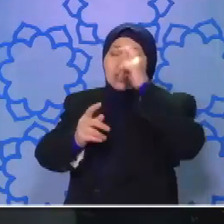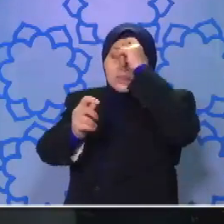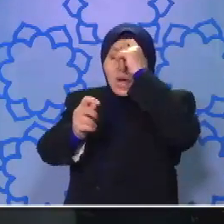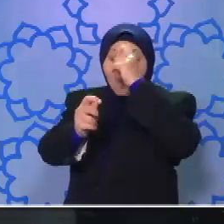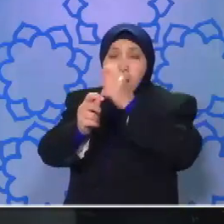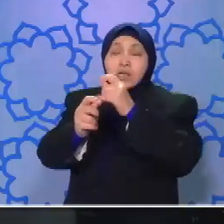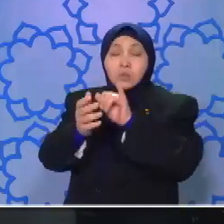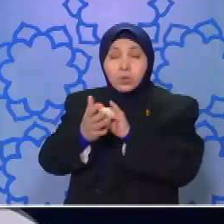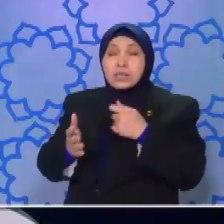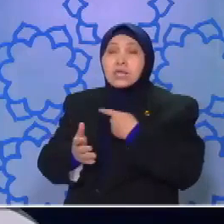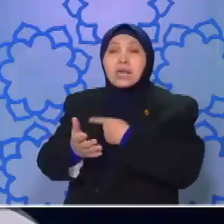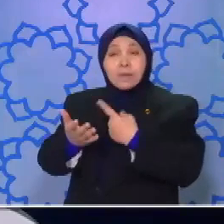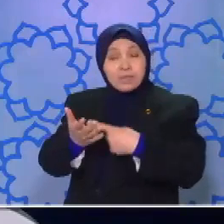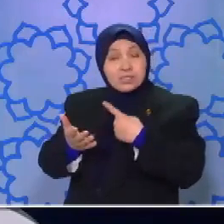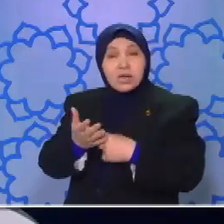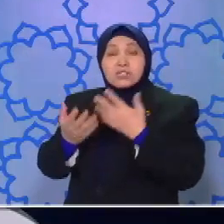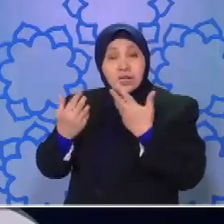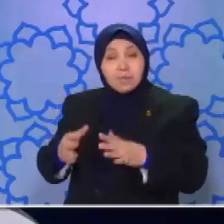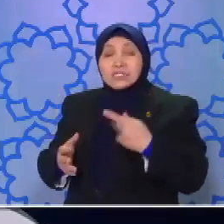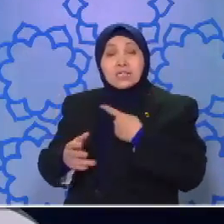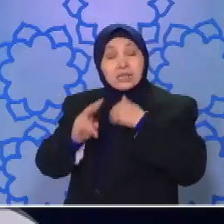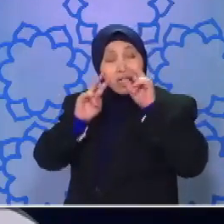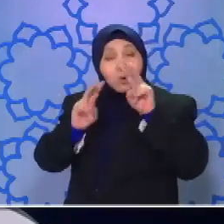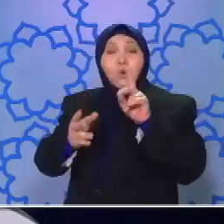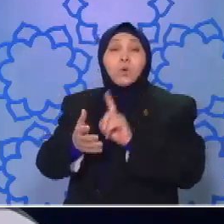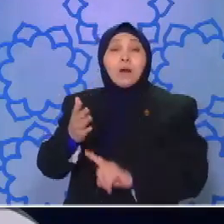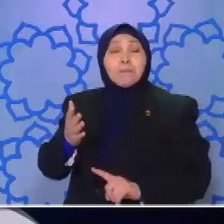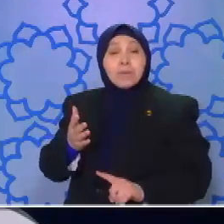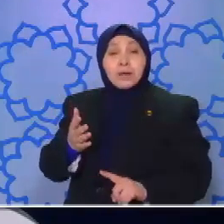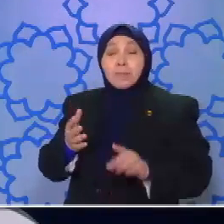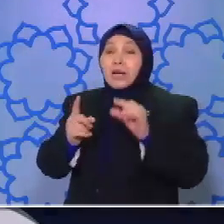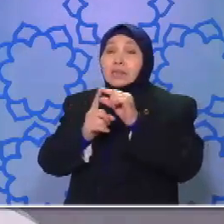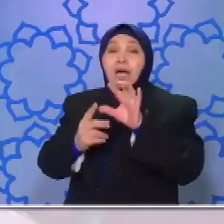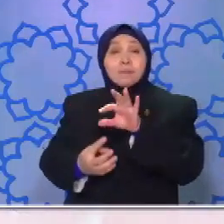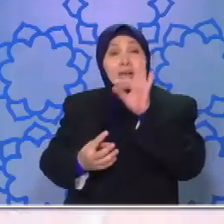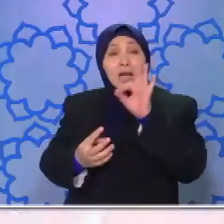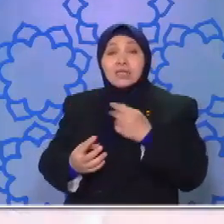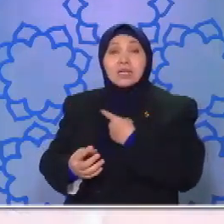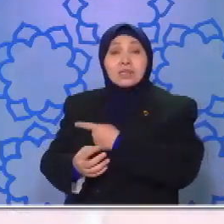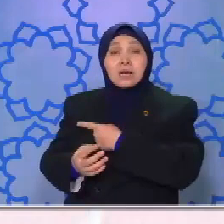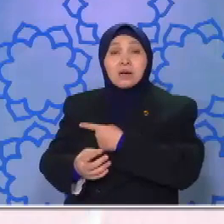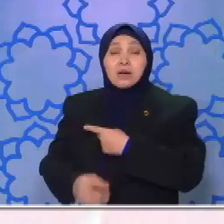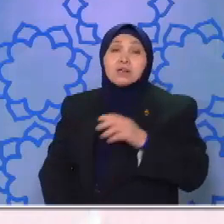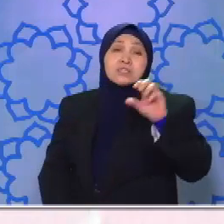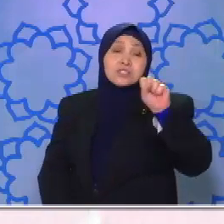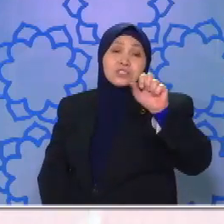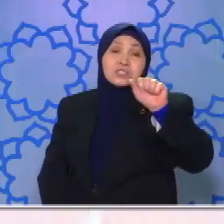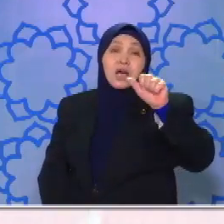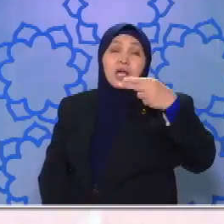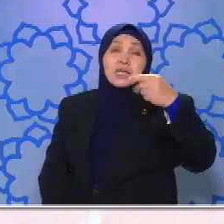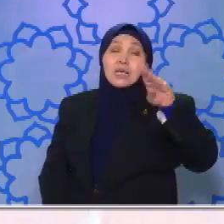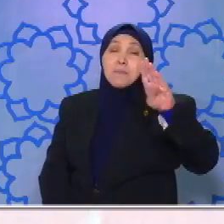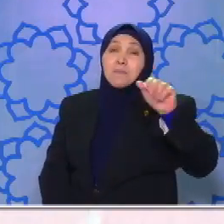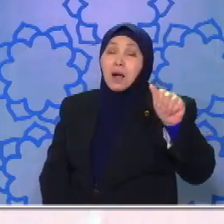nak bincang, Ustaz, ya, insya-Allah selepas rehat nanti. Okay. Kita lihat dahulu kepada perkataan pilihan kita, iaitu sahiba,